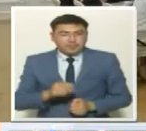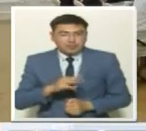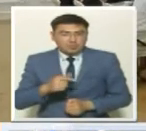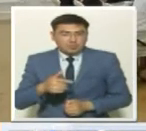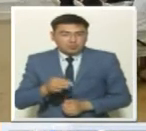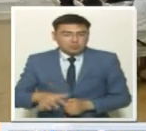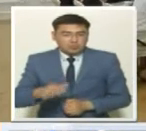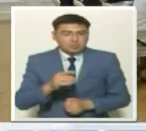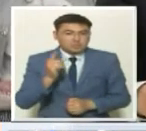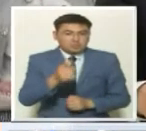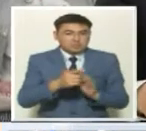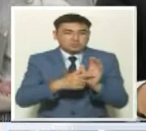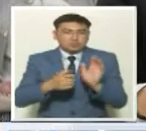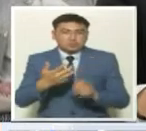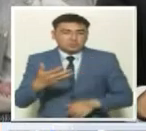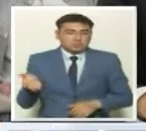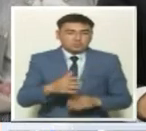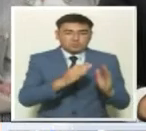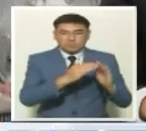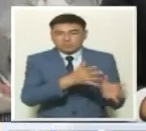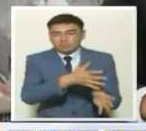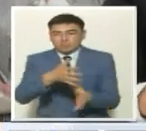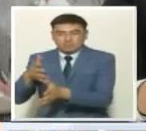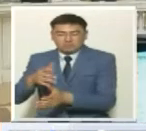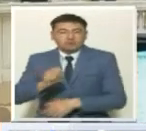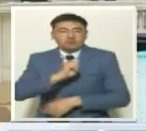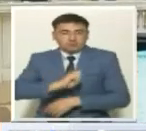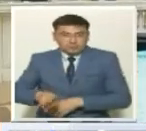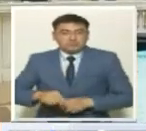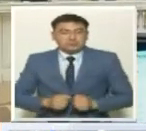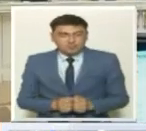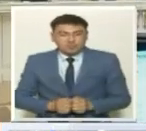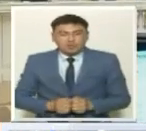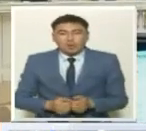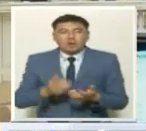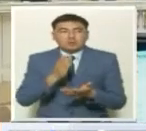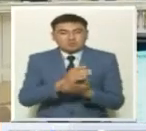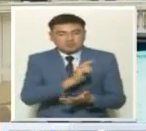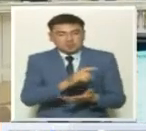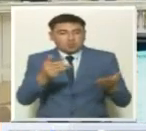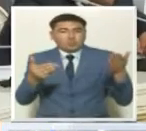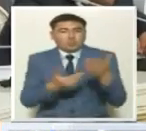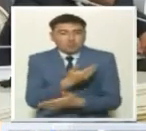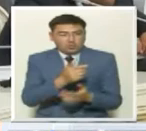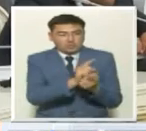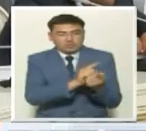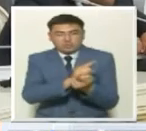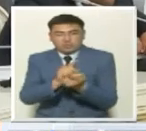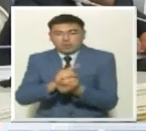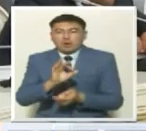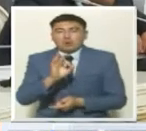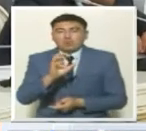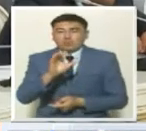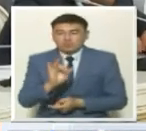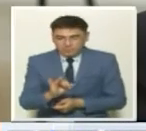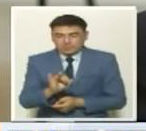Маңғыстауда 1705 көп пәтерлі тұрғын үй бар, оның ішінде 1446-сы жаңа реформаға өтуге жатады. Қазіргі кезде 124 тұрғын үйде